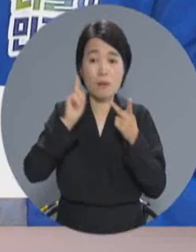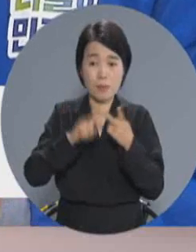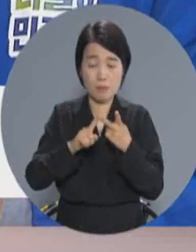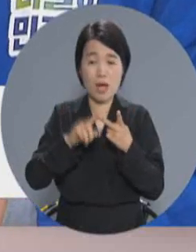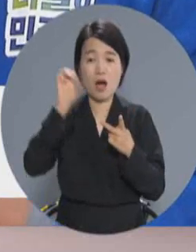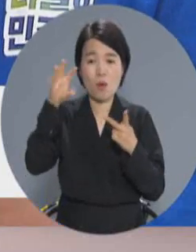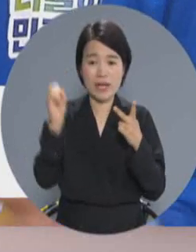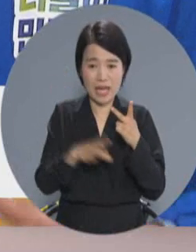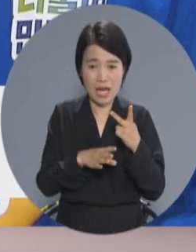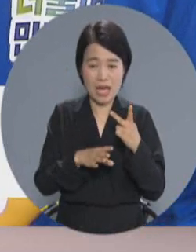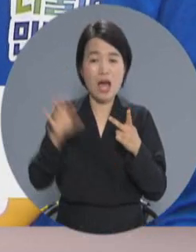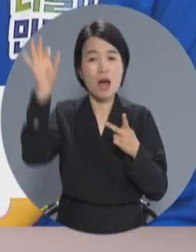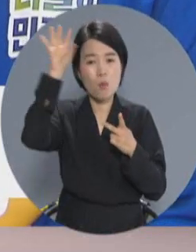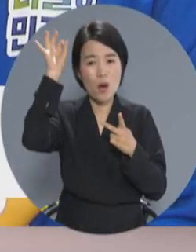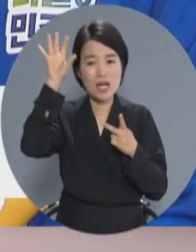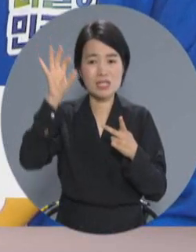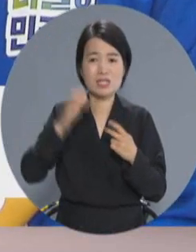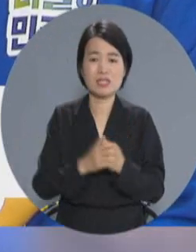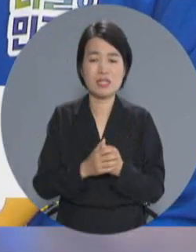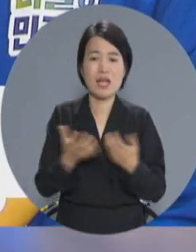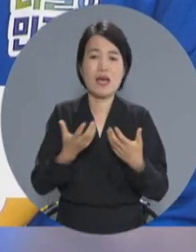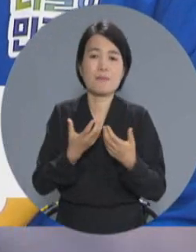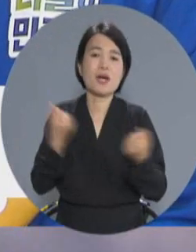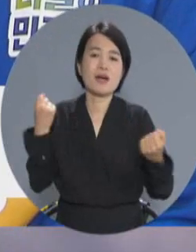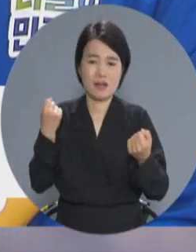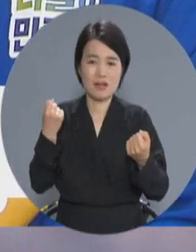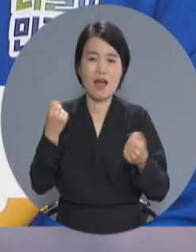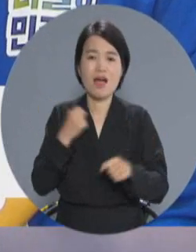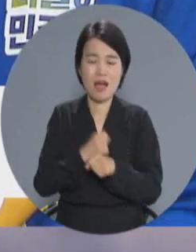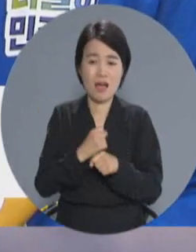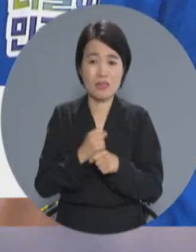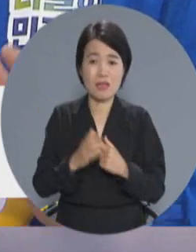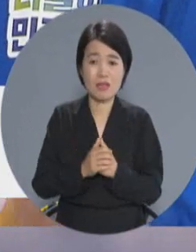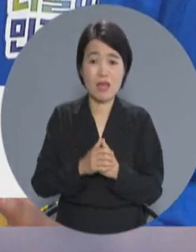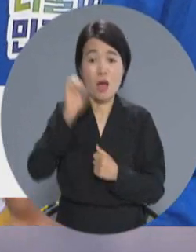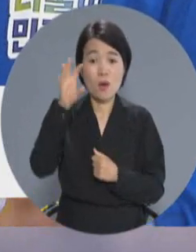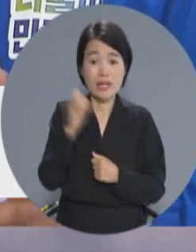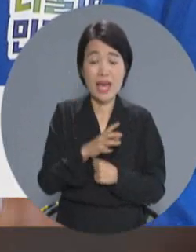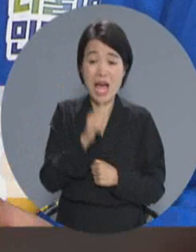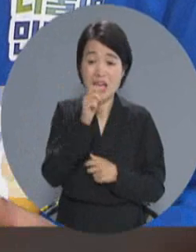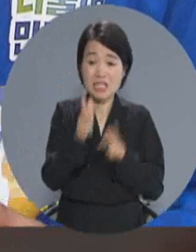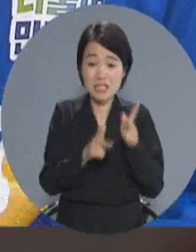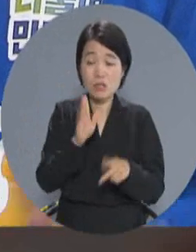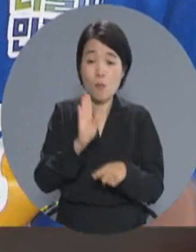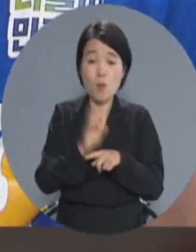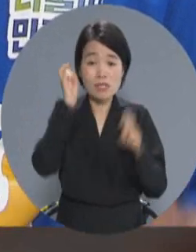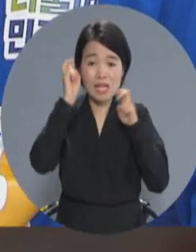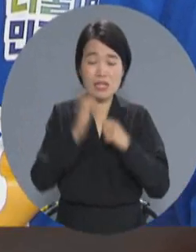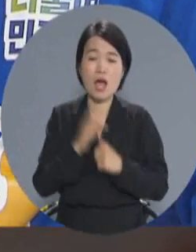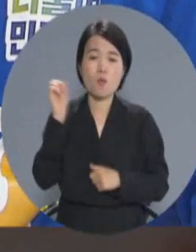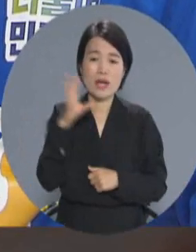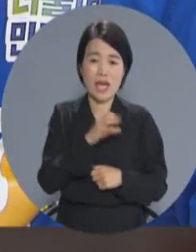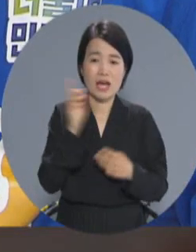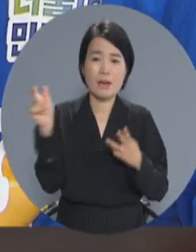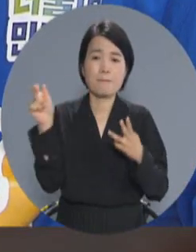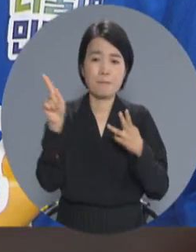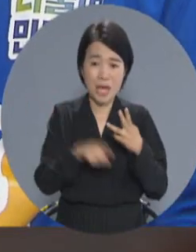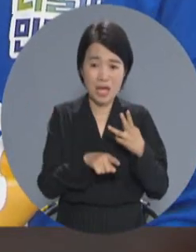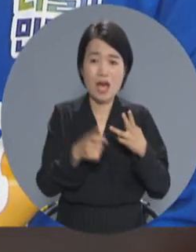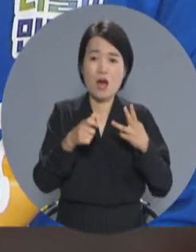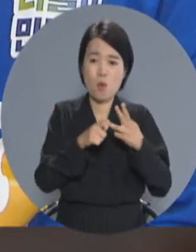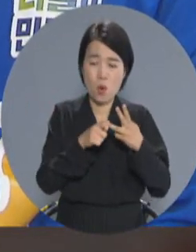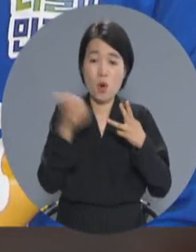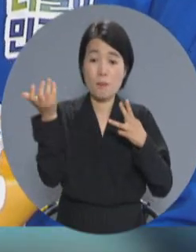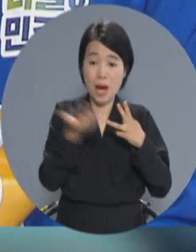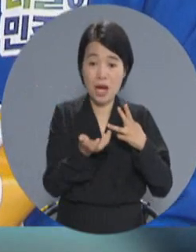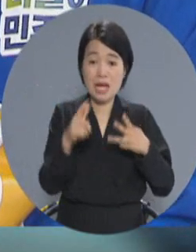안양 거 포항을 풀리를 해야 된다 그래서 광양제철 수에 본사는 방황하다가 둬야 한다 아 이